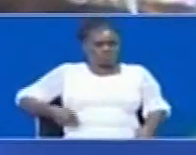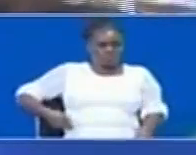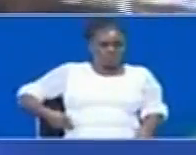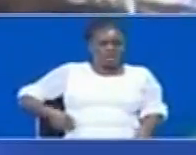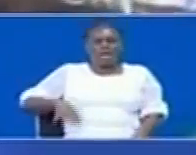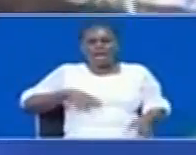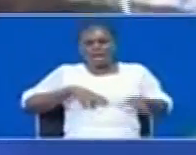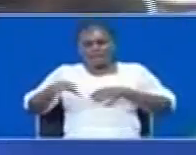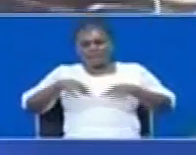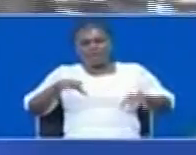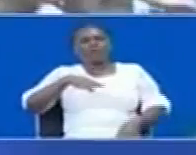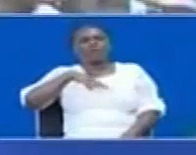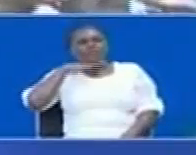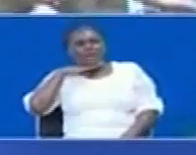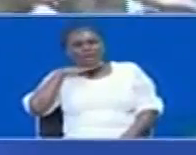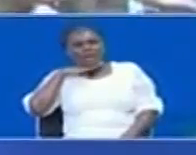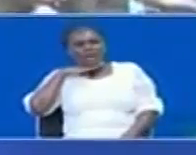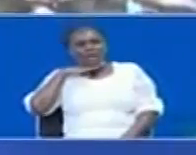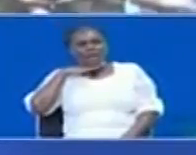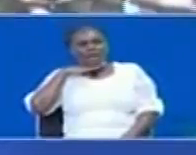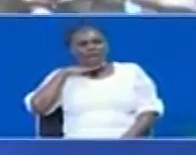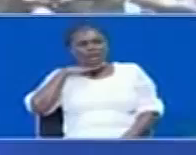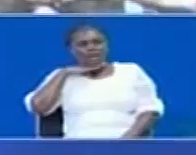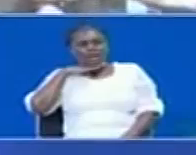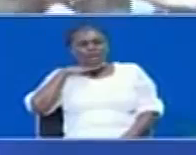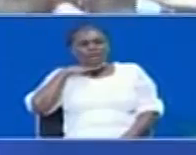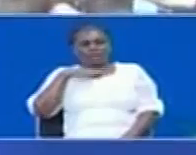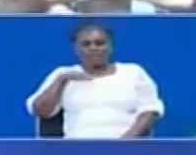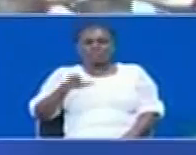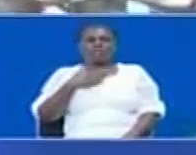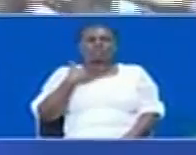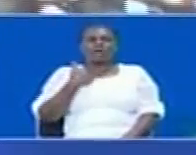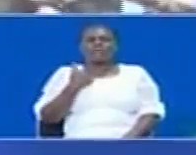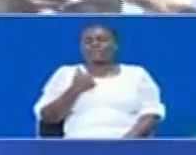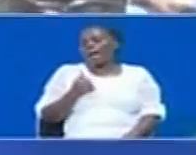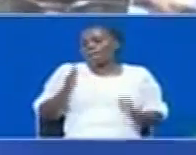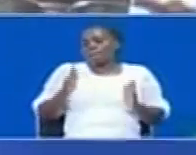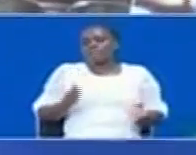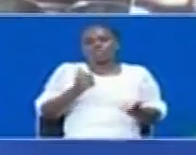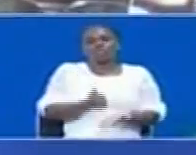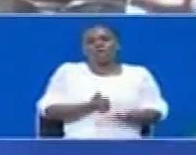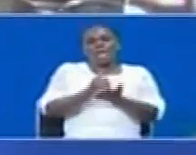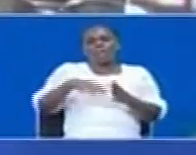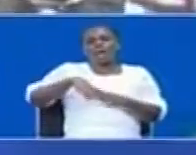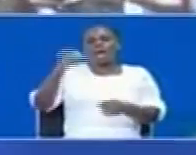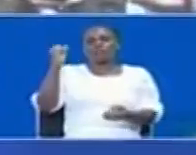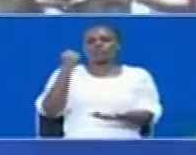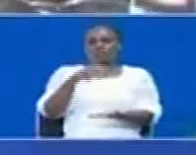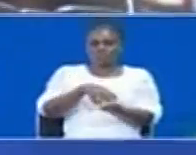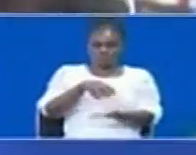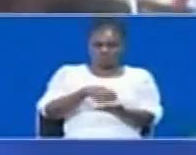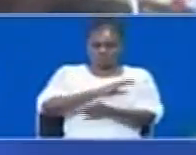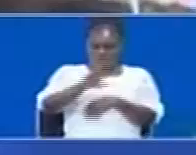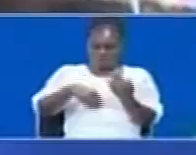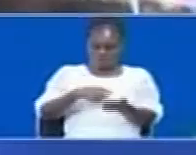animals, they lost their basic livelihood, they are not credit worthy, and that's what they are looking for, someone to help them out of this bad spell. And this is all